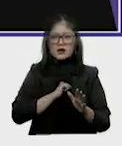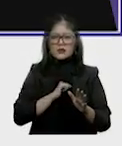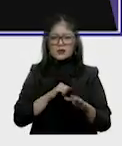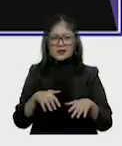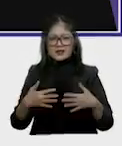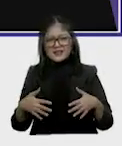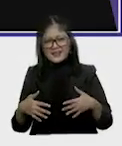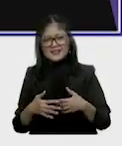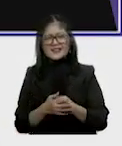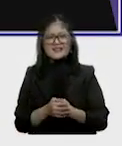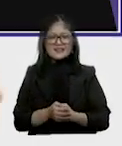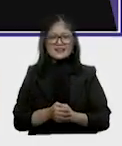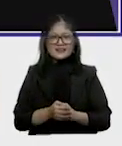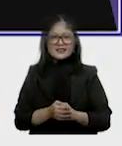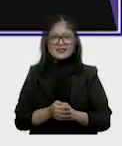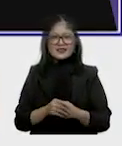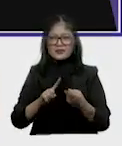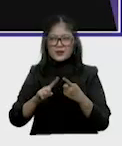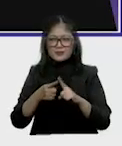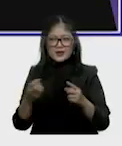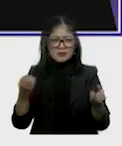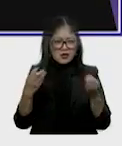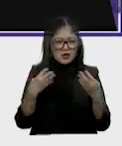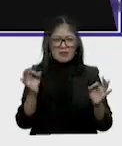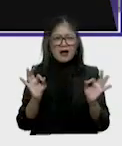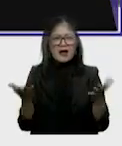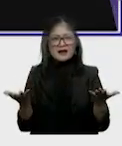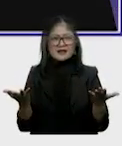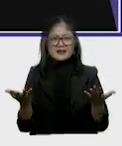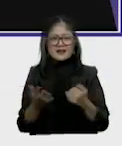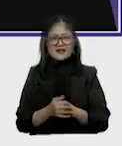gemeteran nggak ada yang jawab di belakang situ.